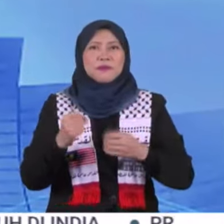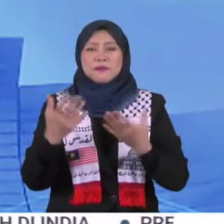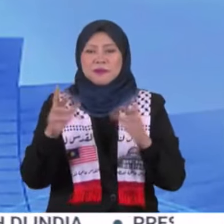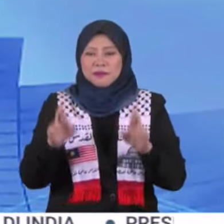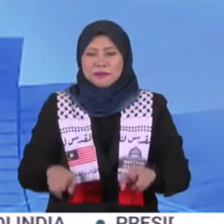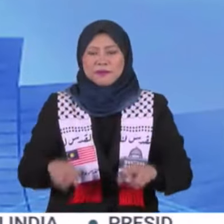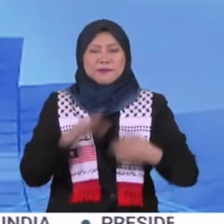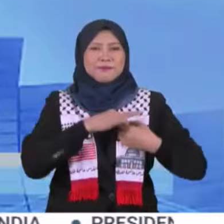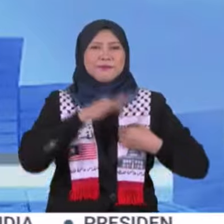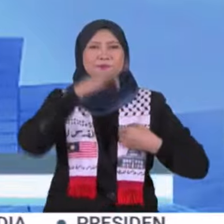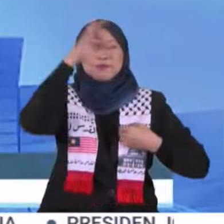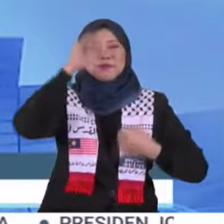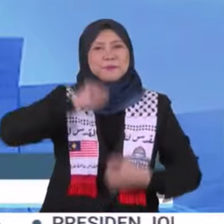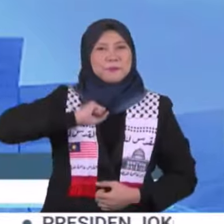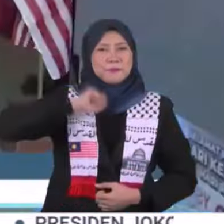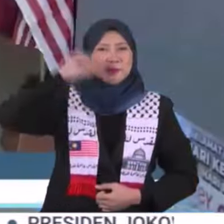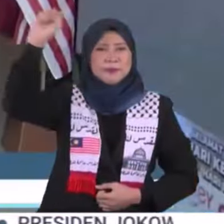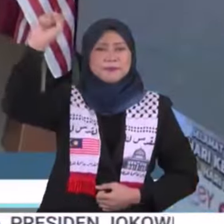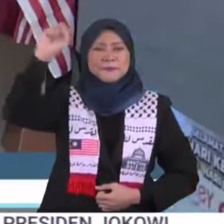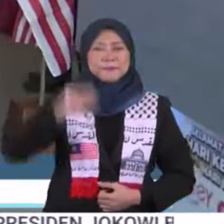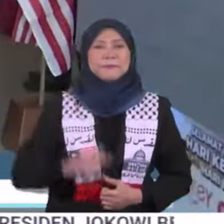rakyat berjiwa merdeka.